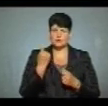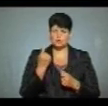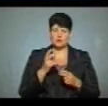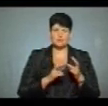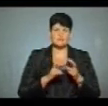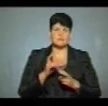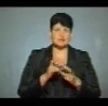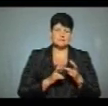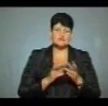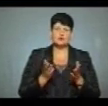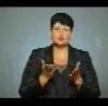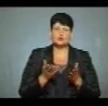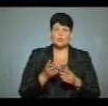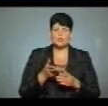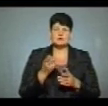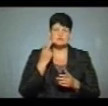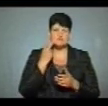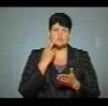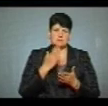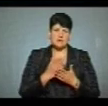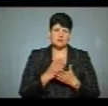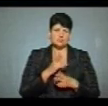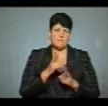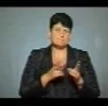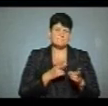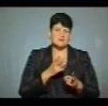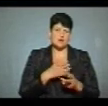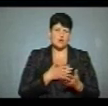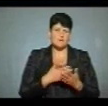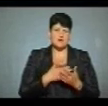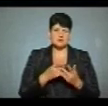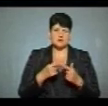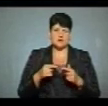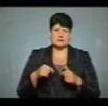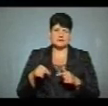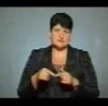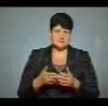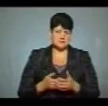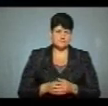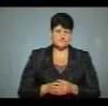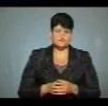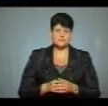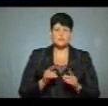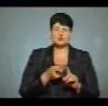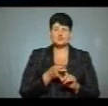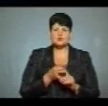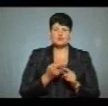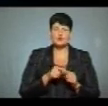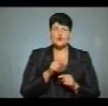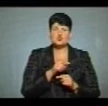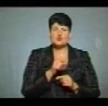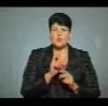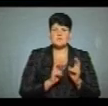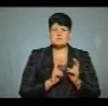підприємств, до якого завжди мають претензії громадські організації. Стосовно цього